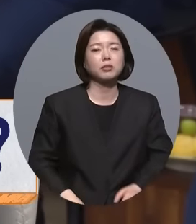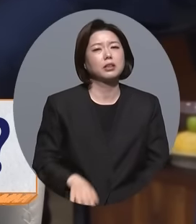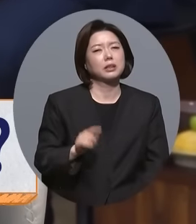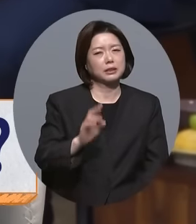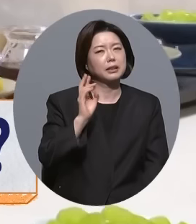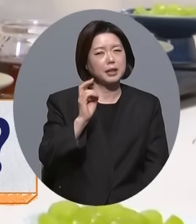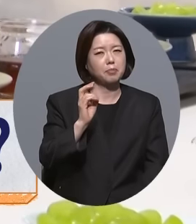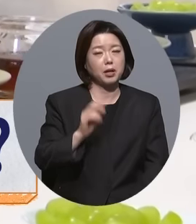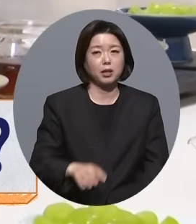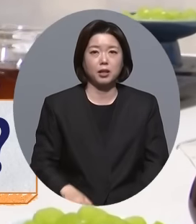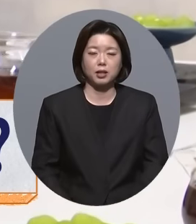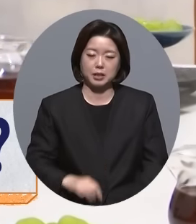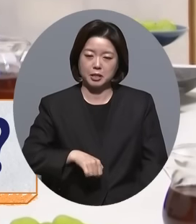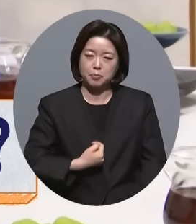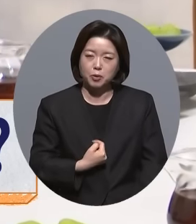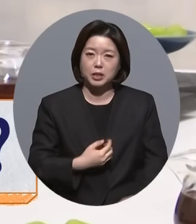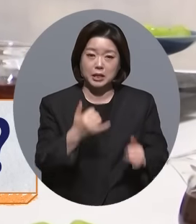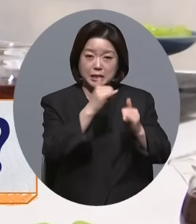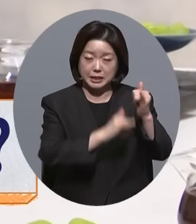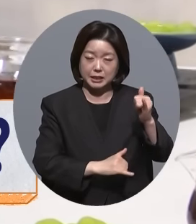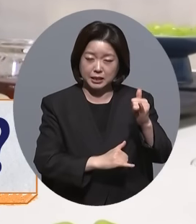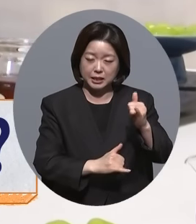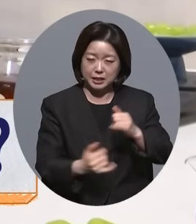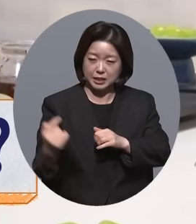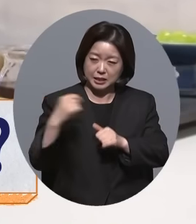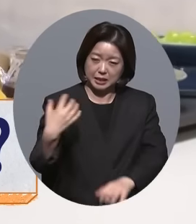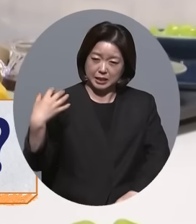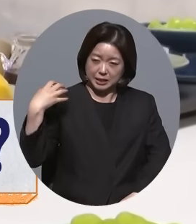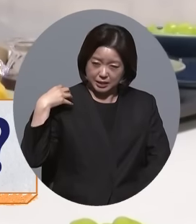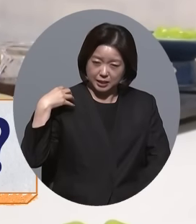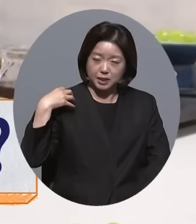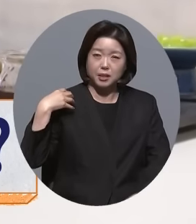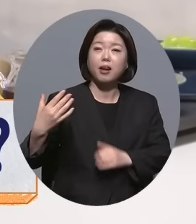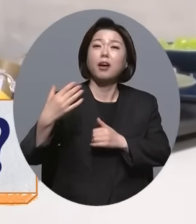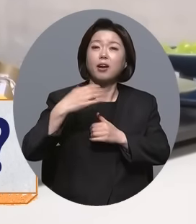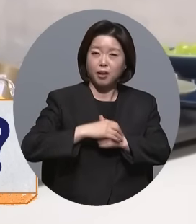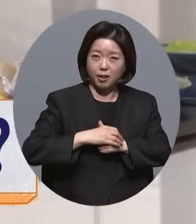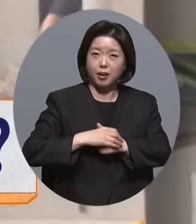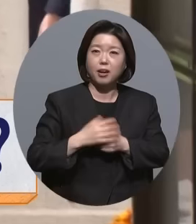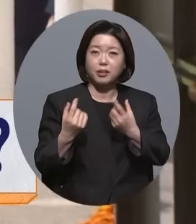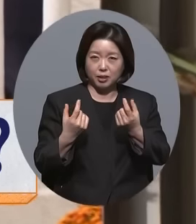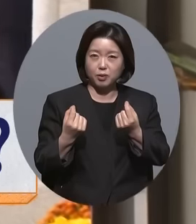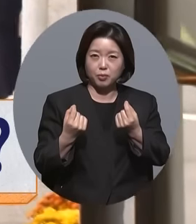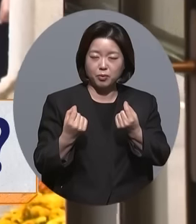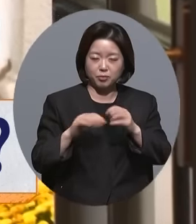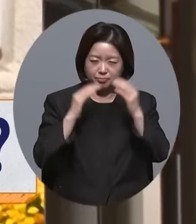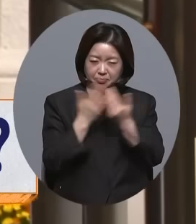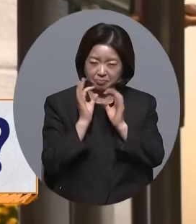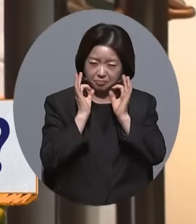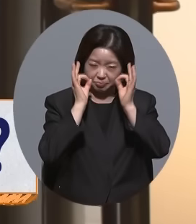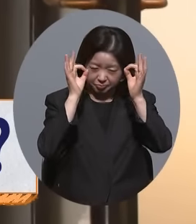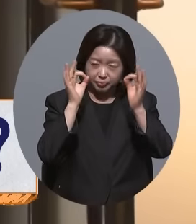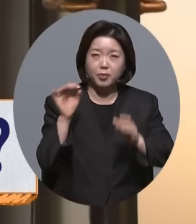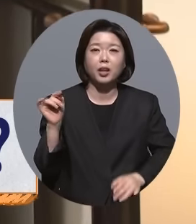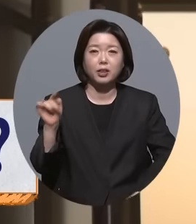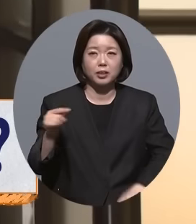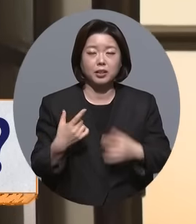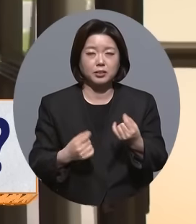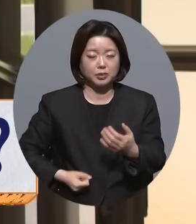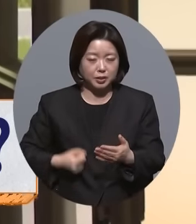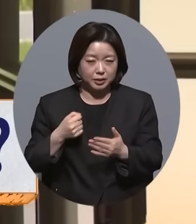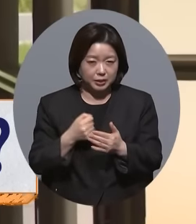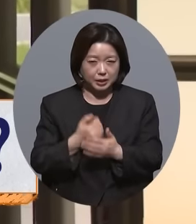아마 본인으로서는 역사적 소명 자기에게 당신에게 주어진 역사적 소명 다 하겠다라는 그런